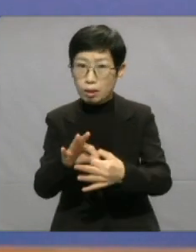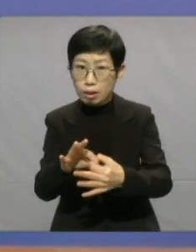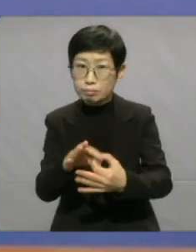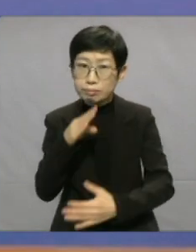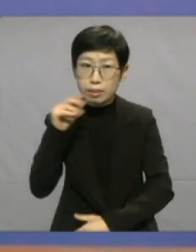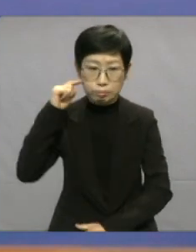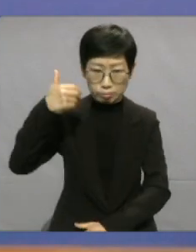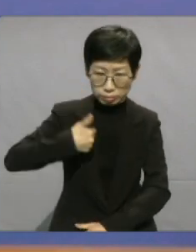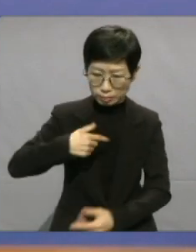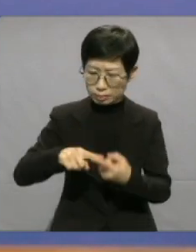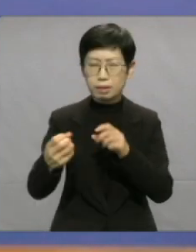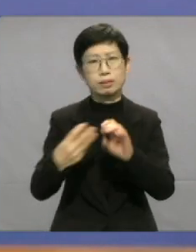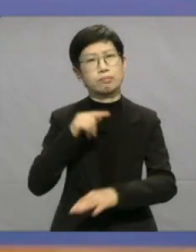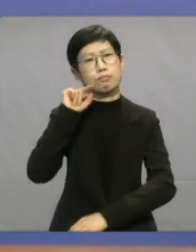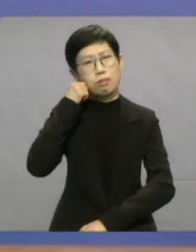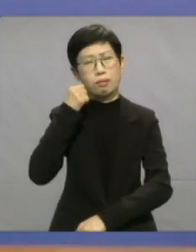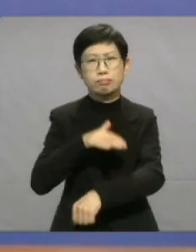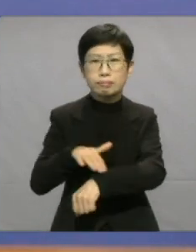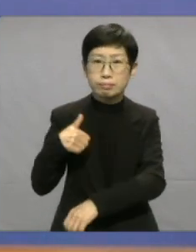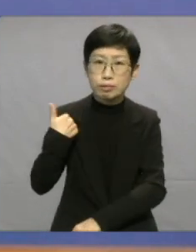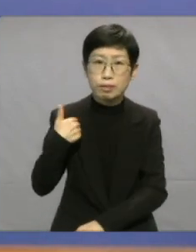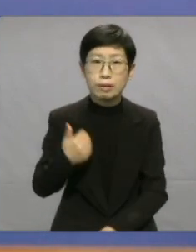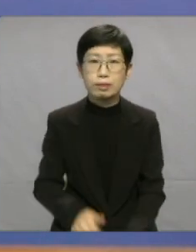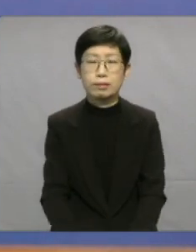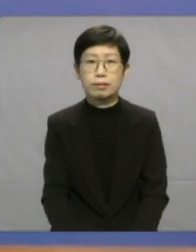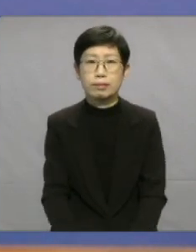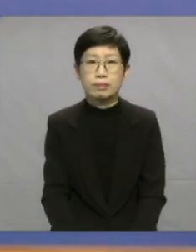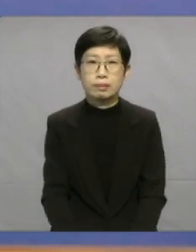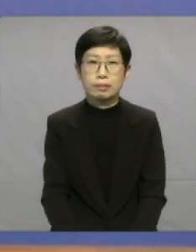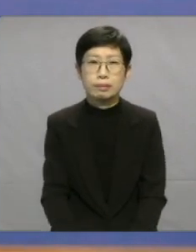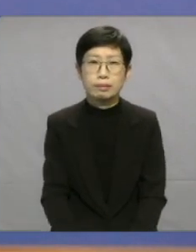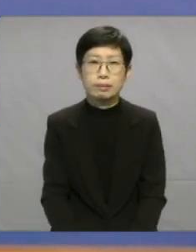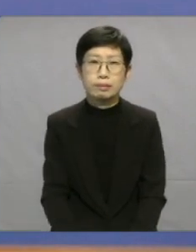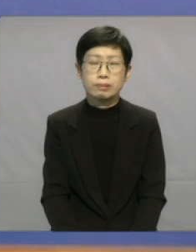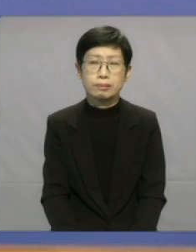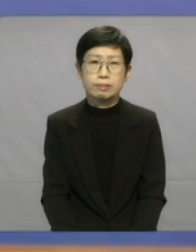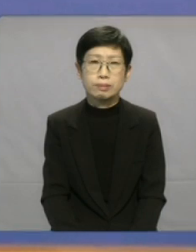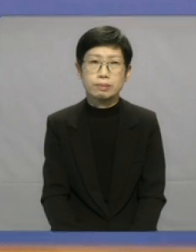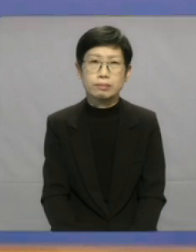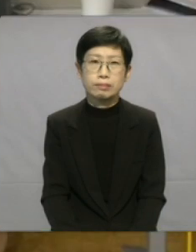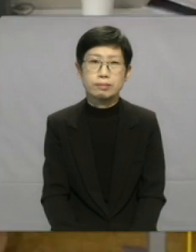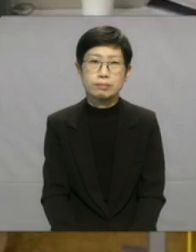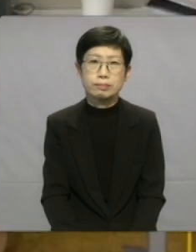transmission respiratoire par la toux? Je ne peux pas encore répondre. Il faut qu'on identifie, je répète encore, il faut qu'on identifie le